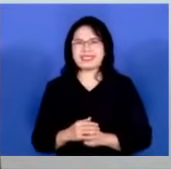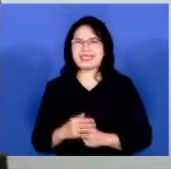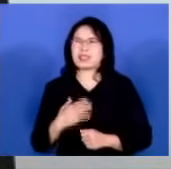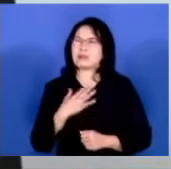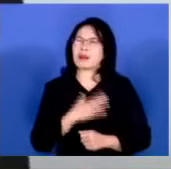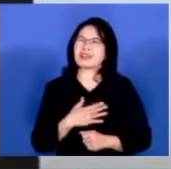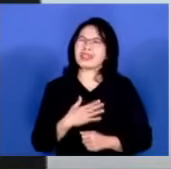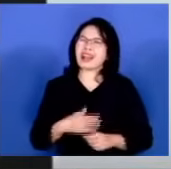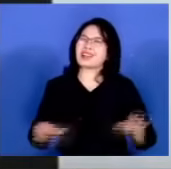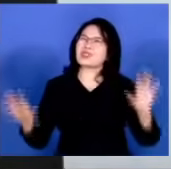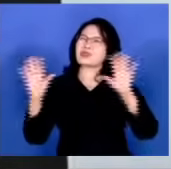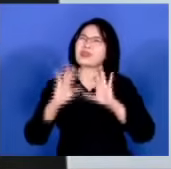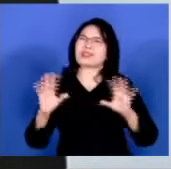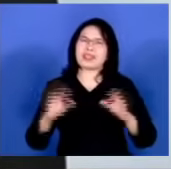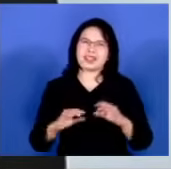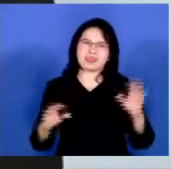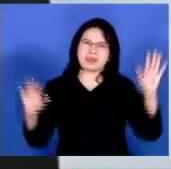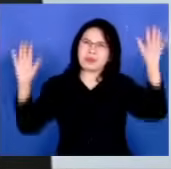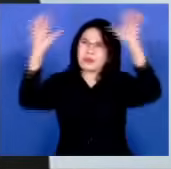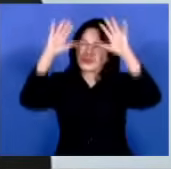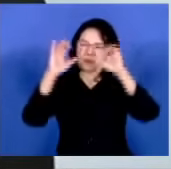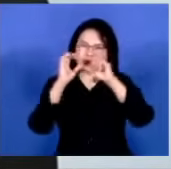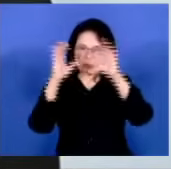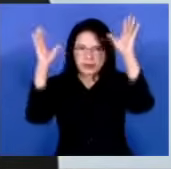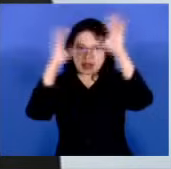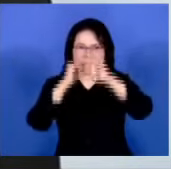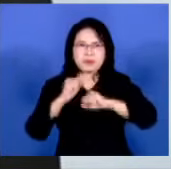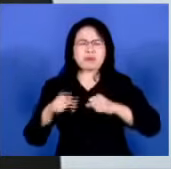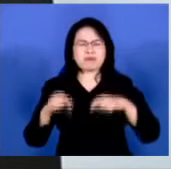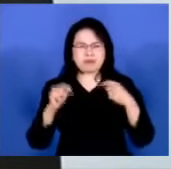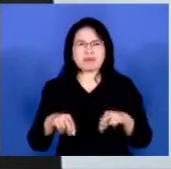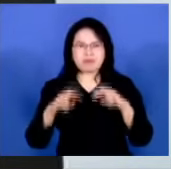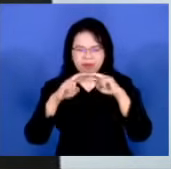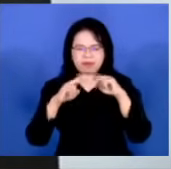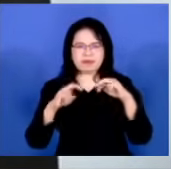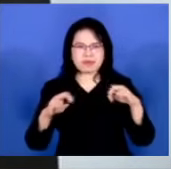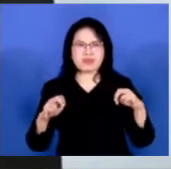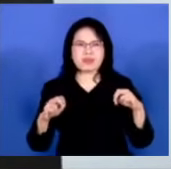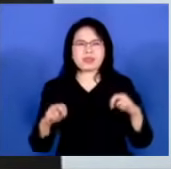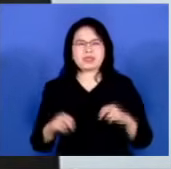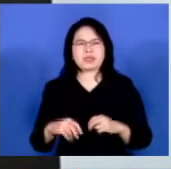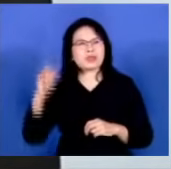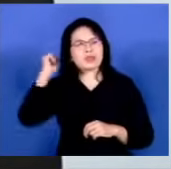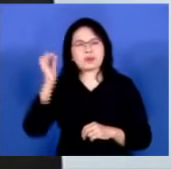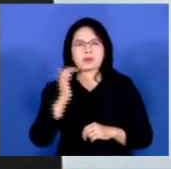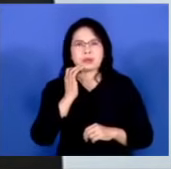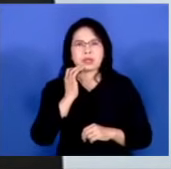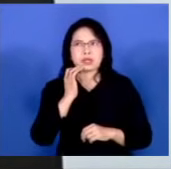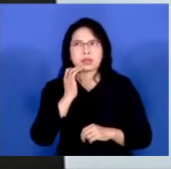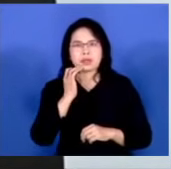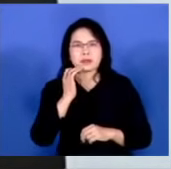mendung lalu hari ini kami dikoreksi oleh Ibu Mega ketika ibu